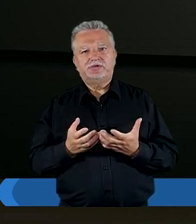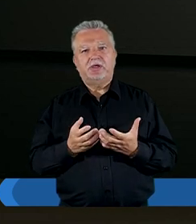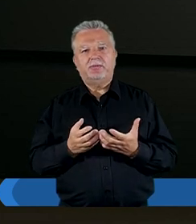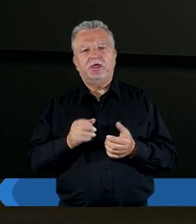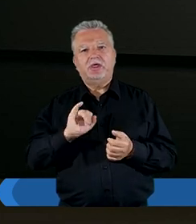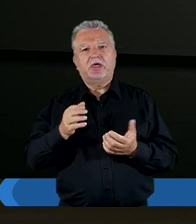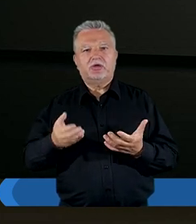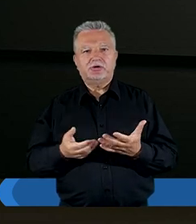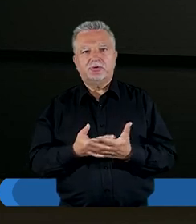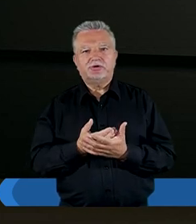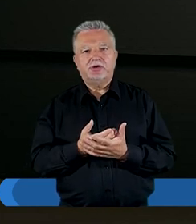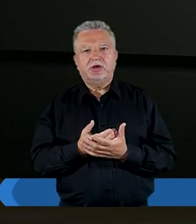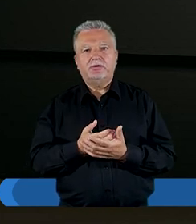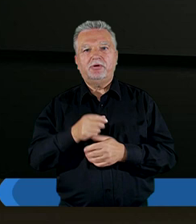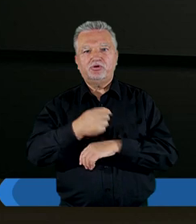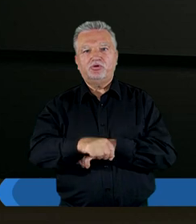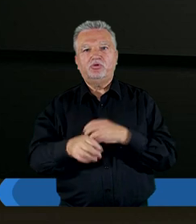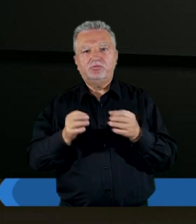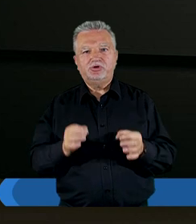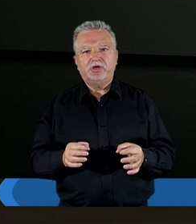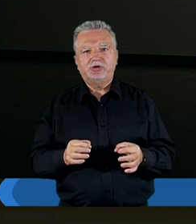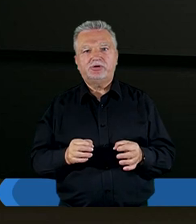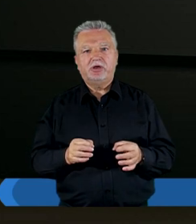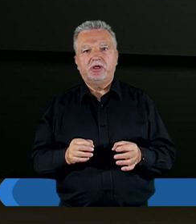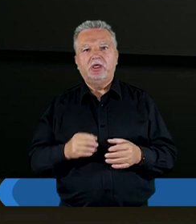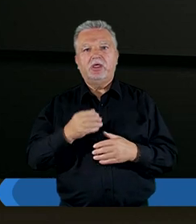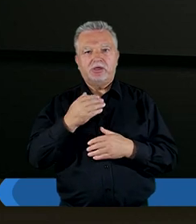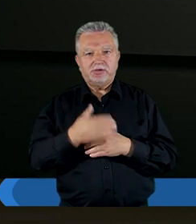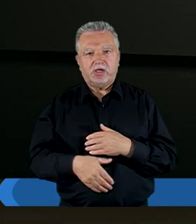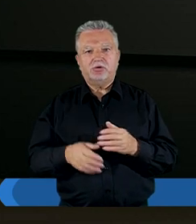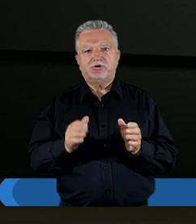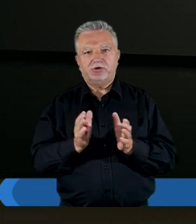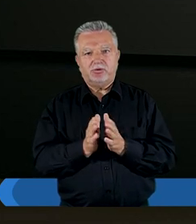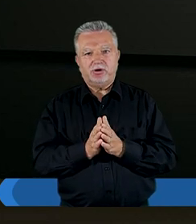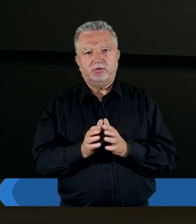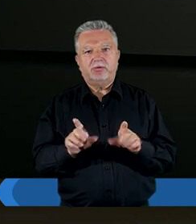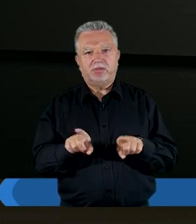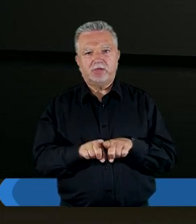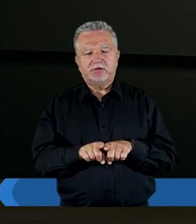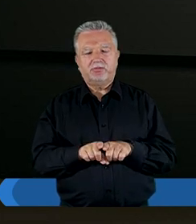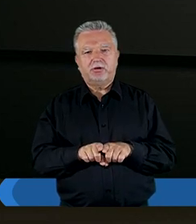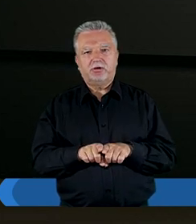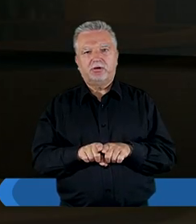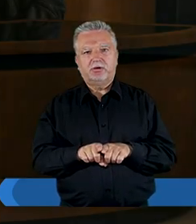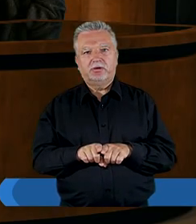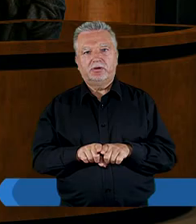tak jak rozpoczynaliśmy studium dzisiejsze modlitwą, chcemy i w ten sam sposób je